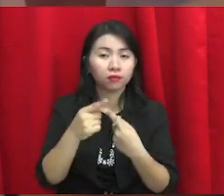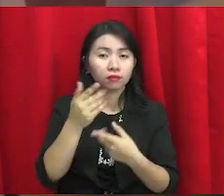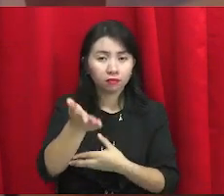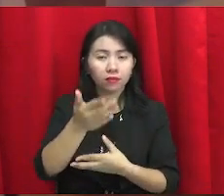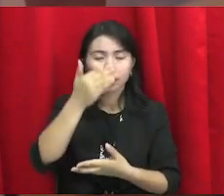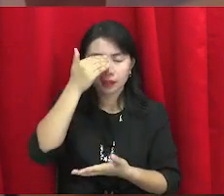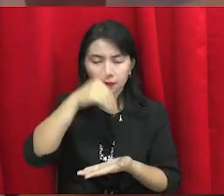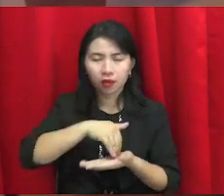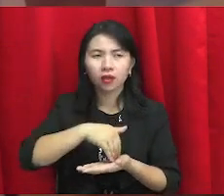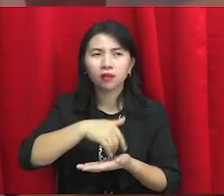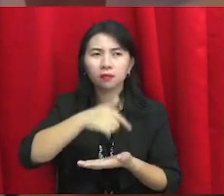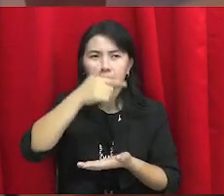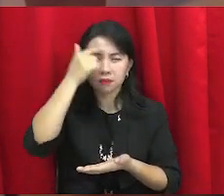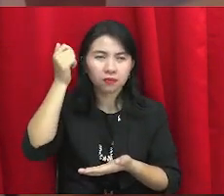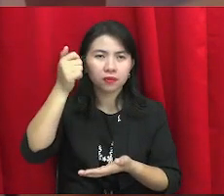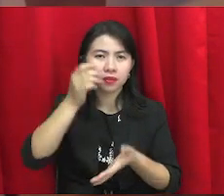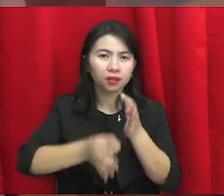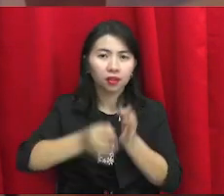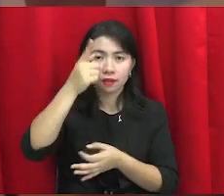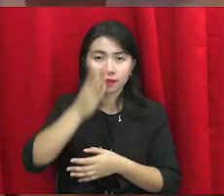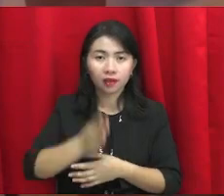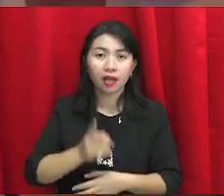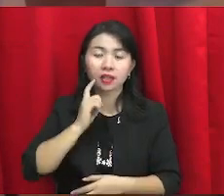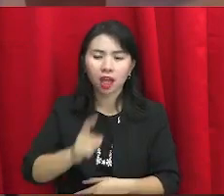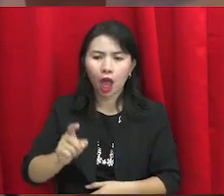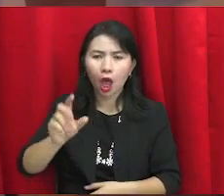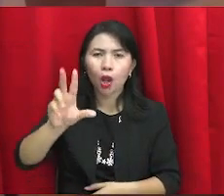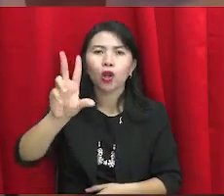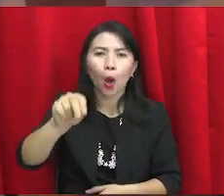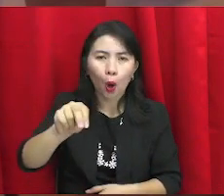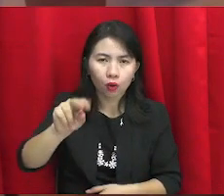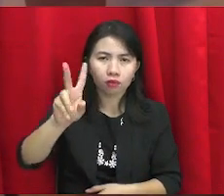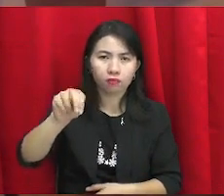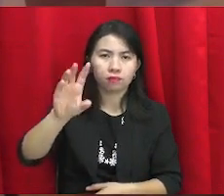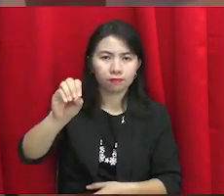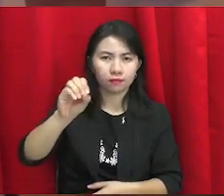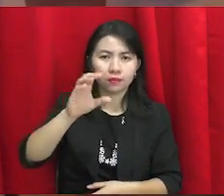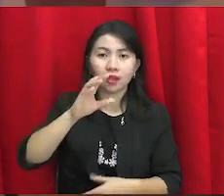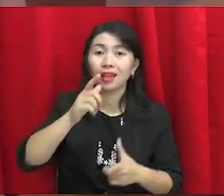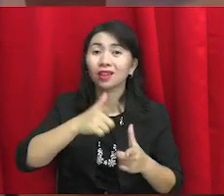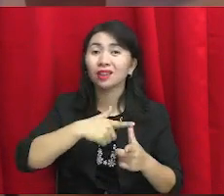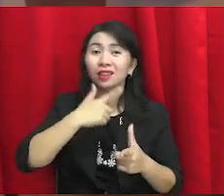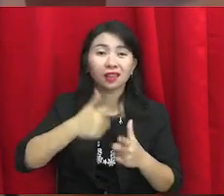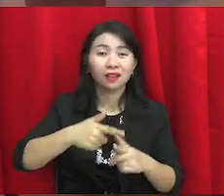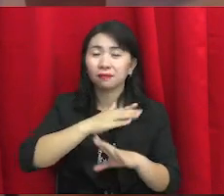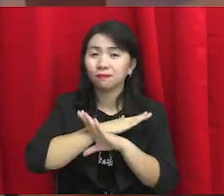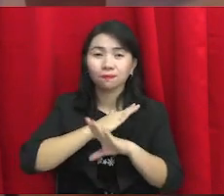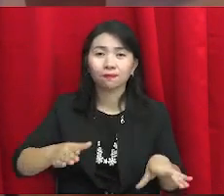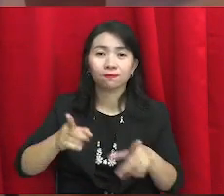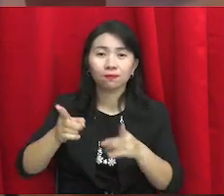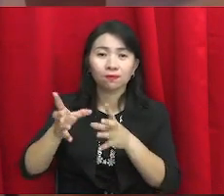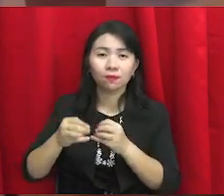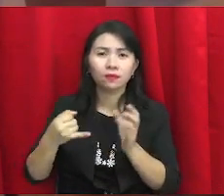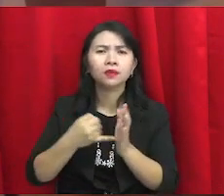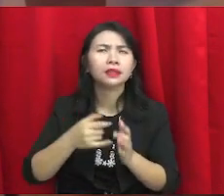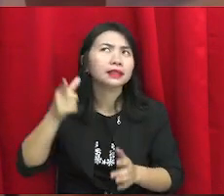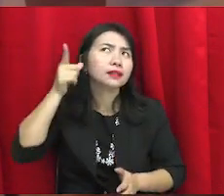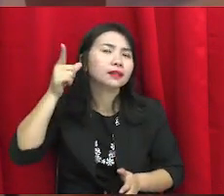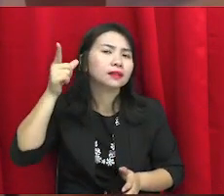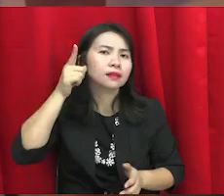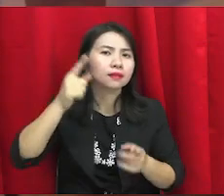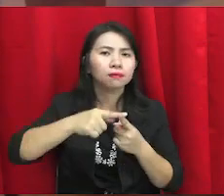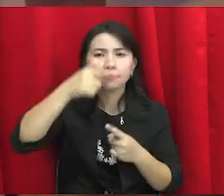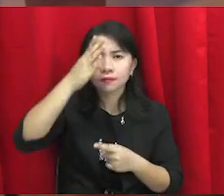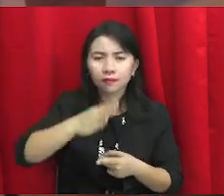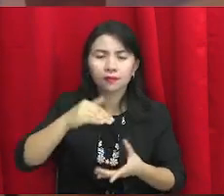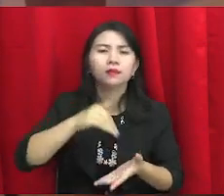ang Diyos nagsabing no, you better listen to Him. Yung. And don't do it. Amen. Amen, sir. You yeah. listen and don't